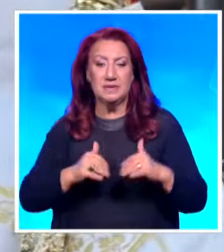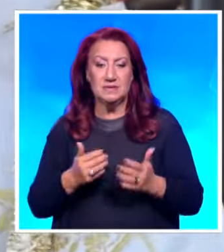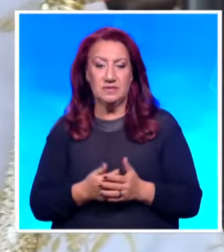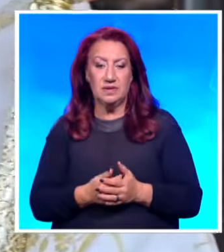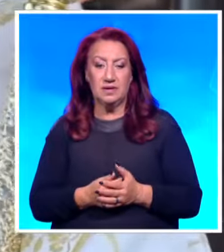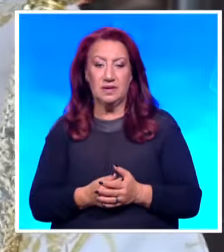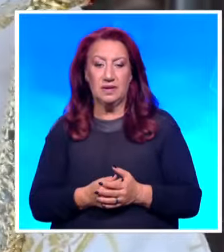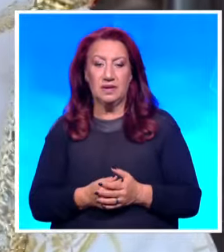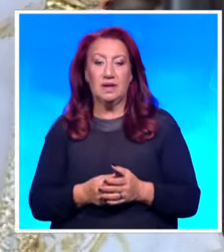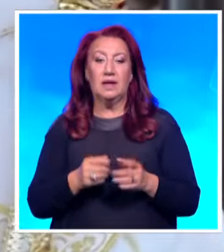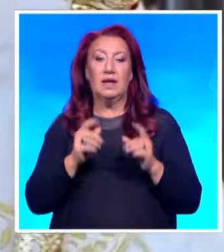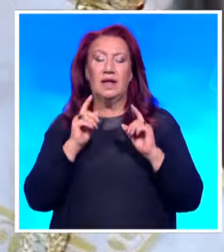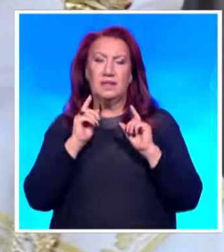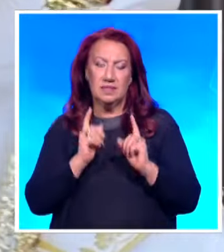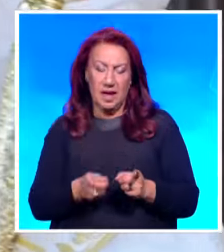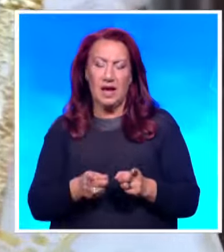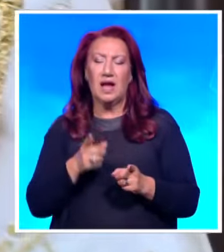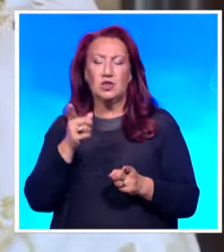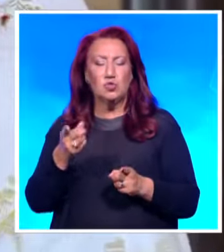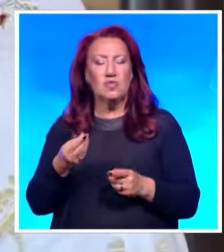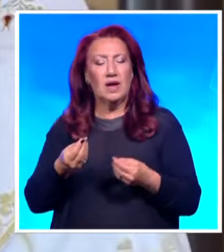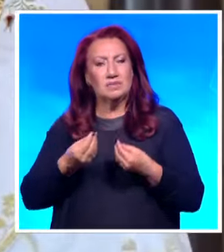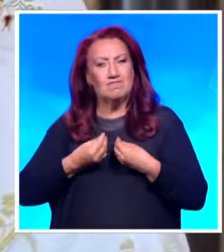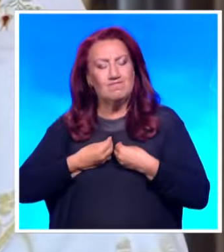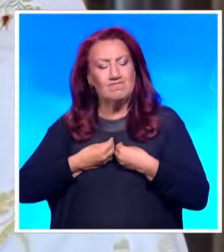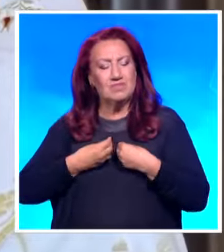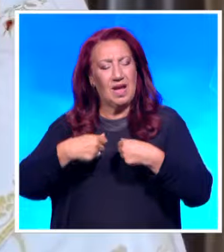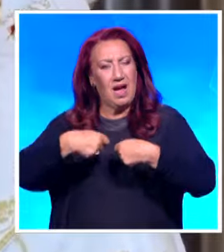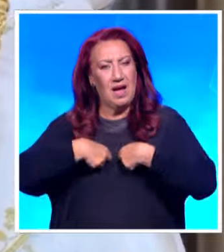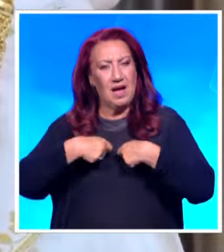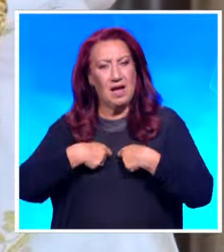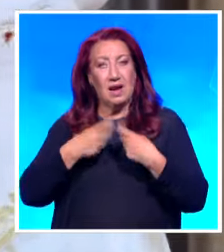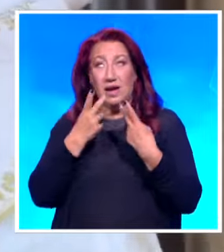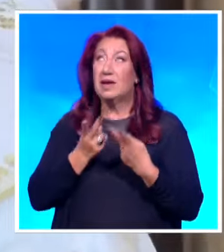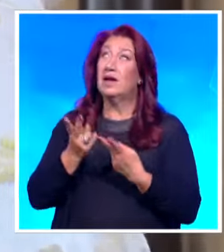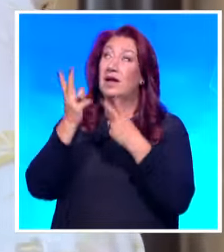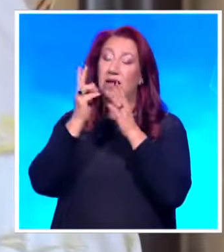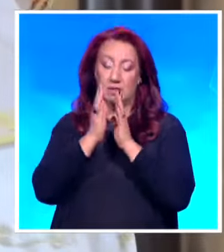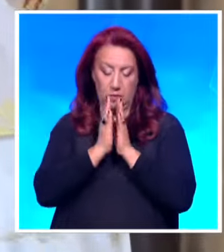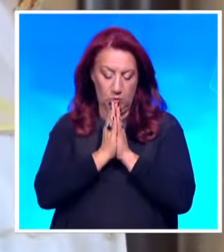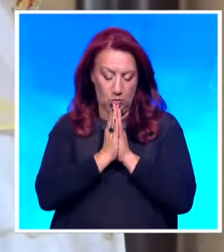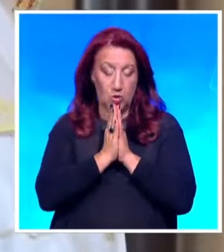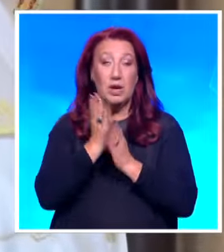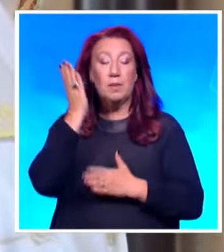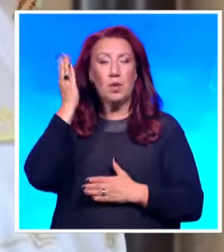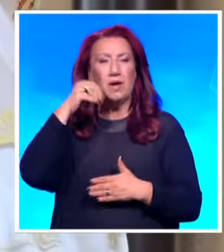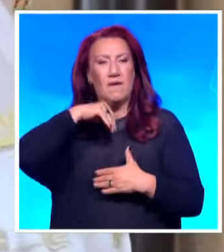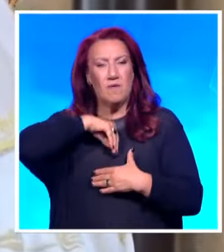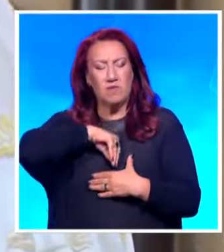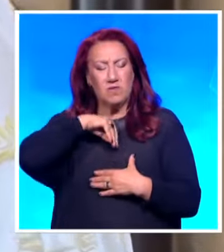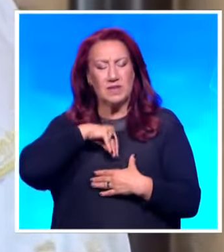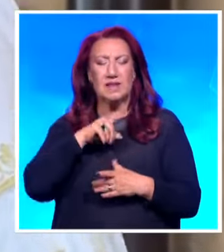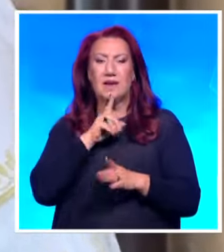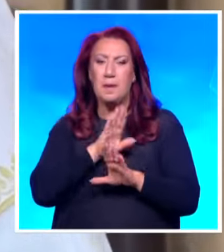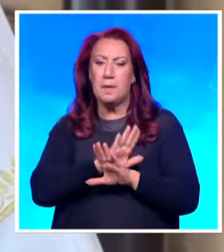нека всичко това да ни говори да се обърнеме към Бога и най-напред в нашите души да настъпи мир.